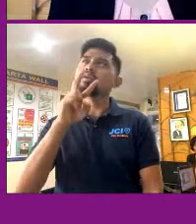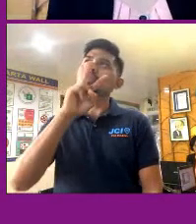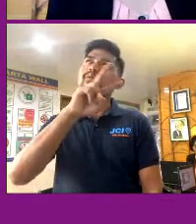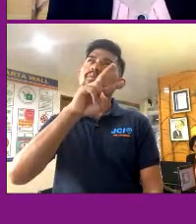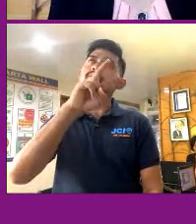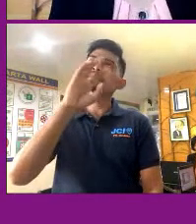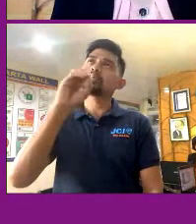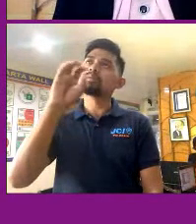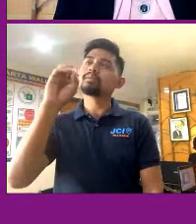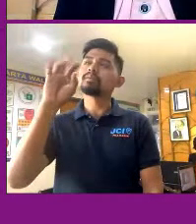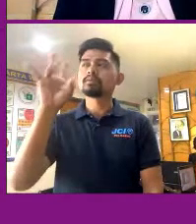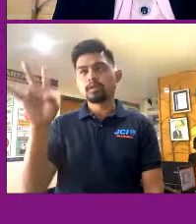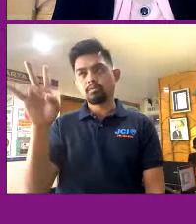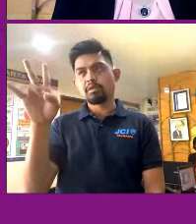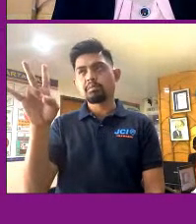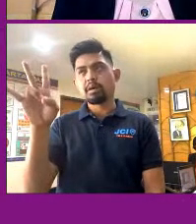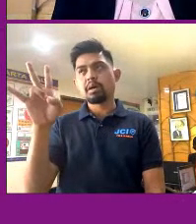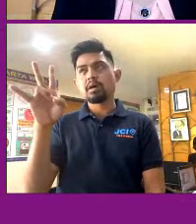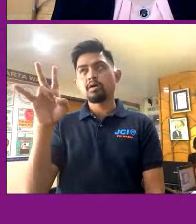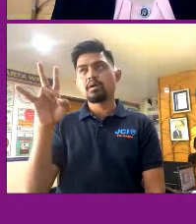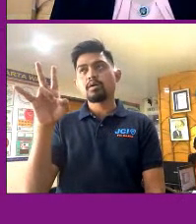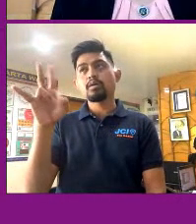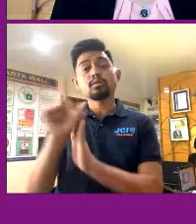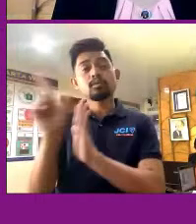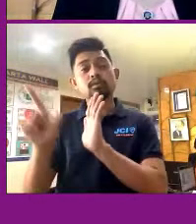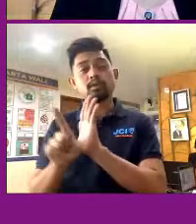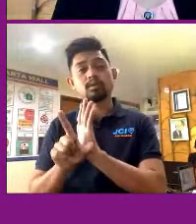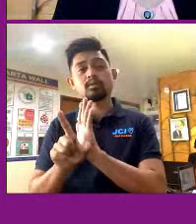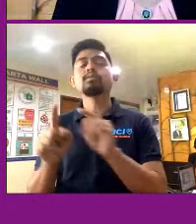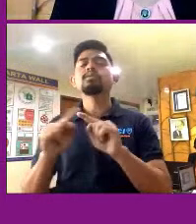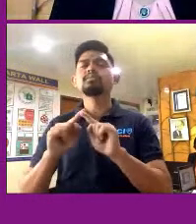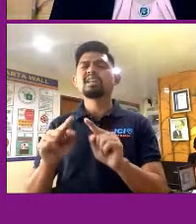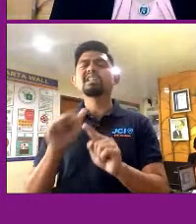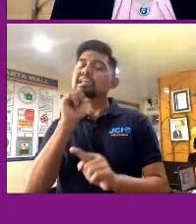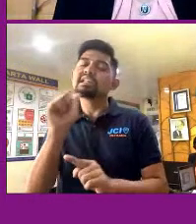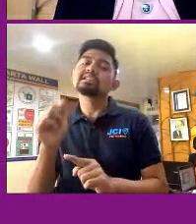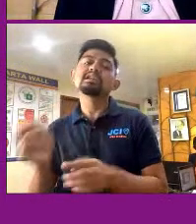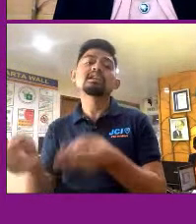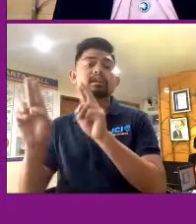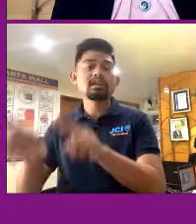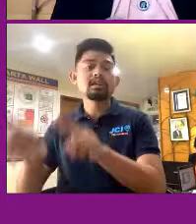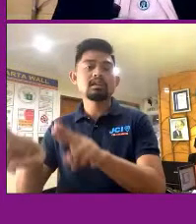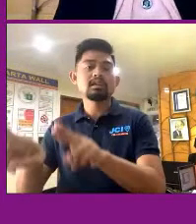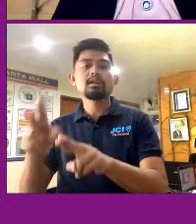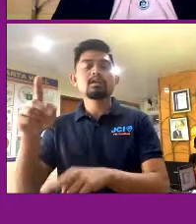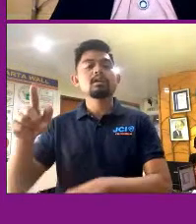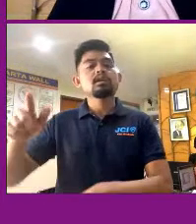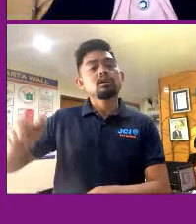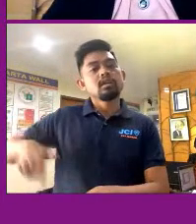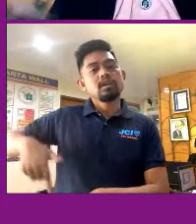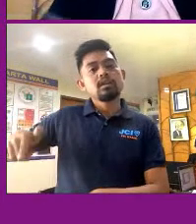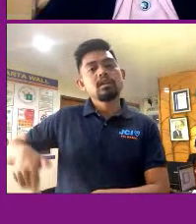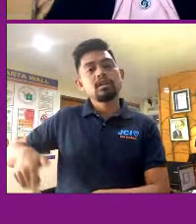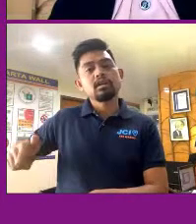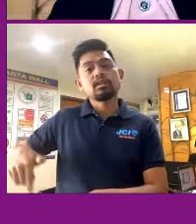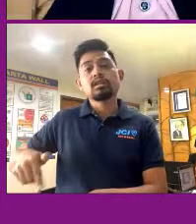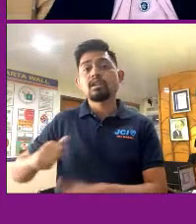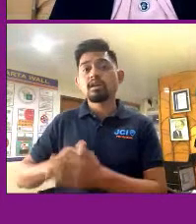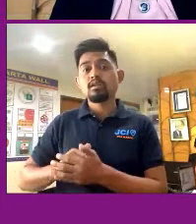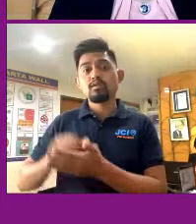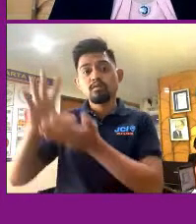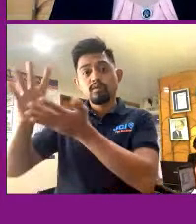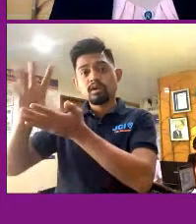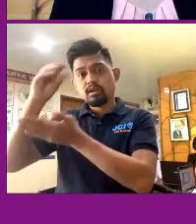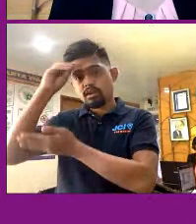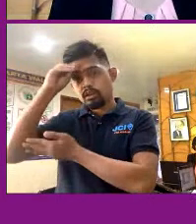2007 pa tong ano eh. Kailang hindi po na imobilize. Kumbaga late ang pag-adapt